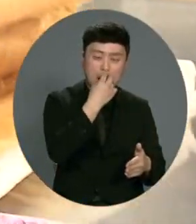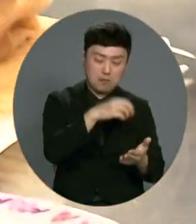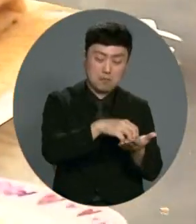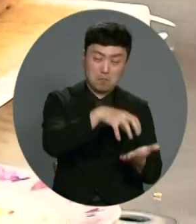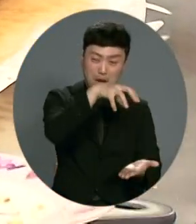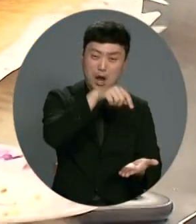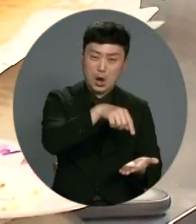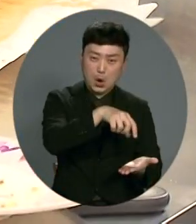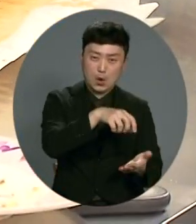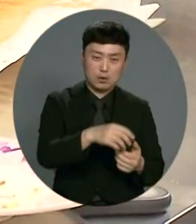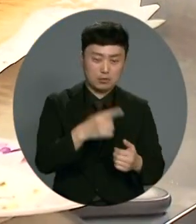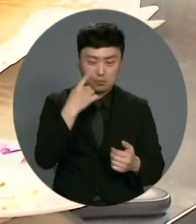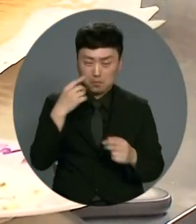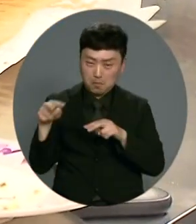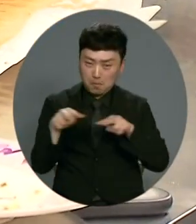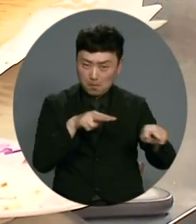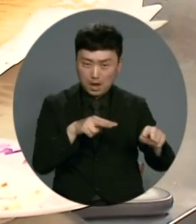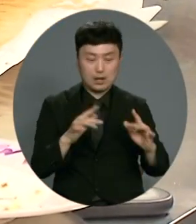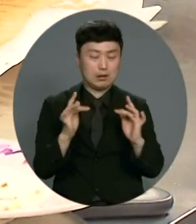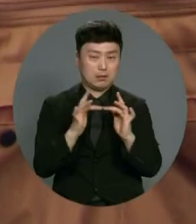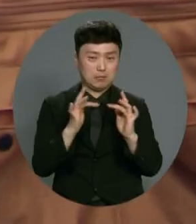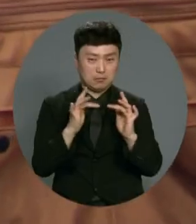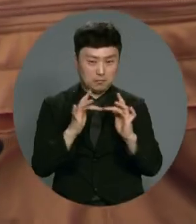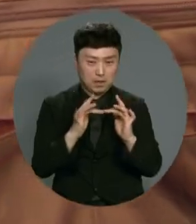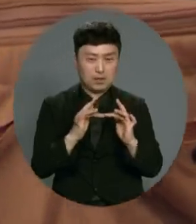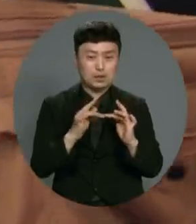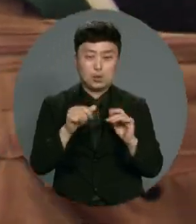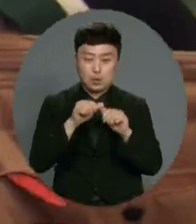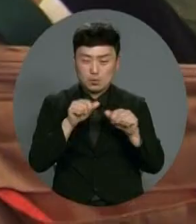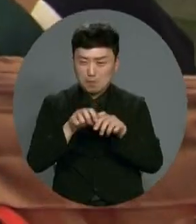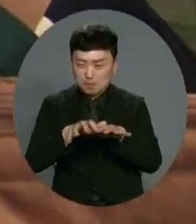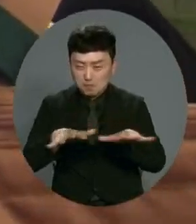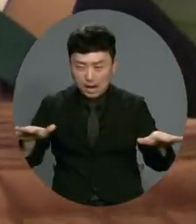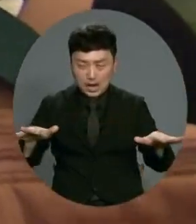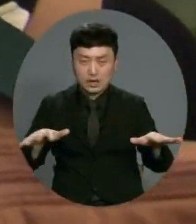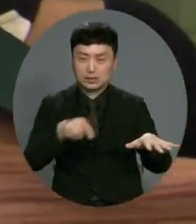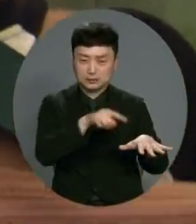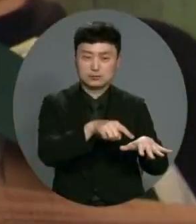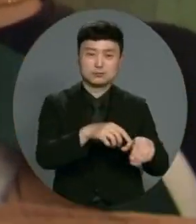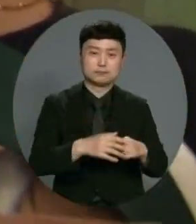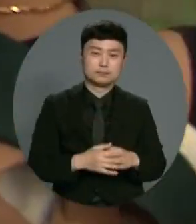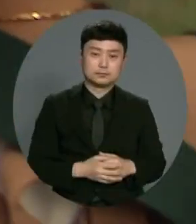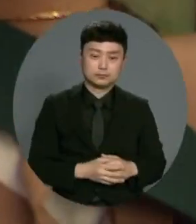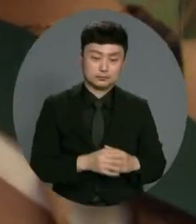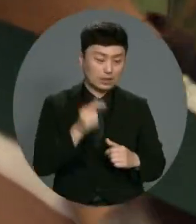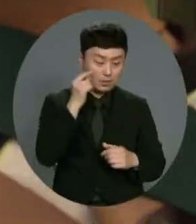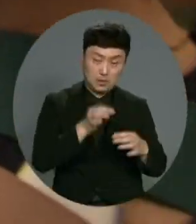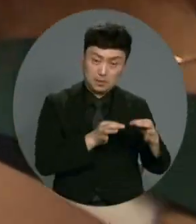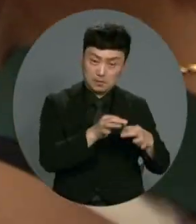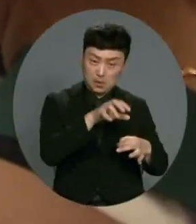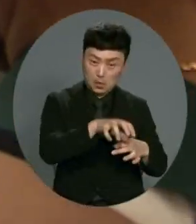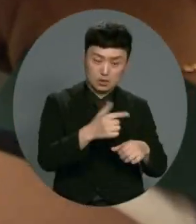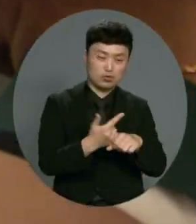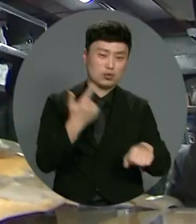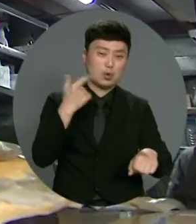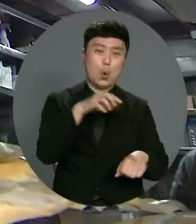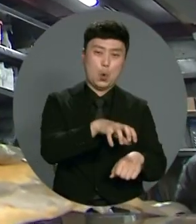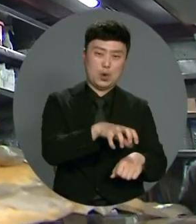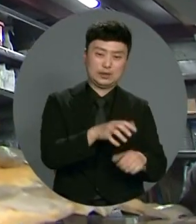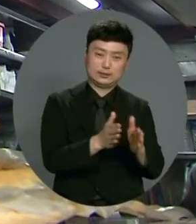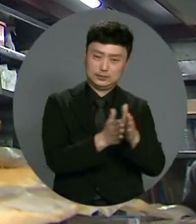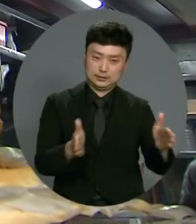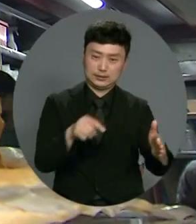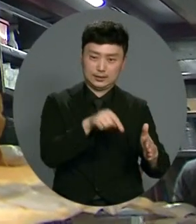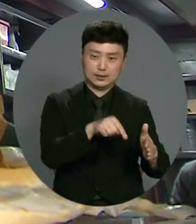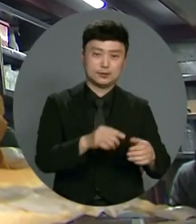사로잡습니다. SNS와 입소문을 타며 점포를 늘리고 있는 이곳의 사장님이 서문시장의 터를 잡은 건 6년 전.